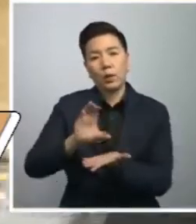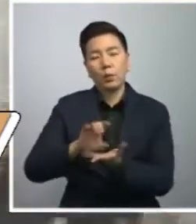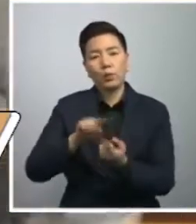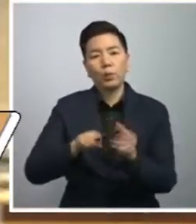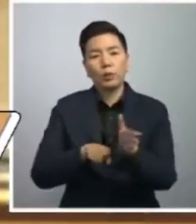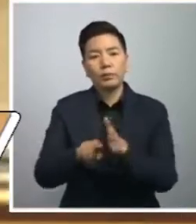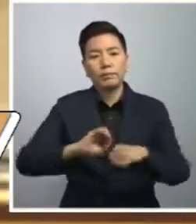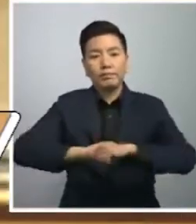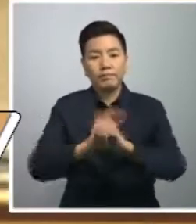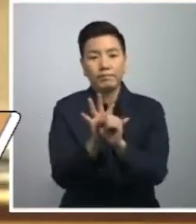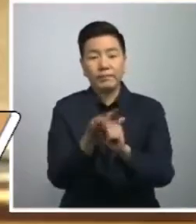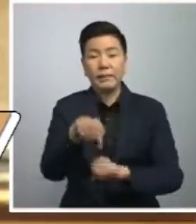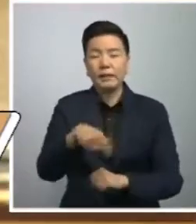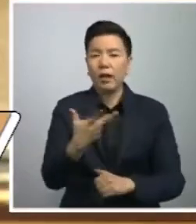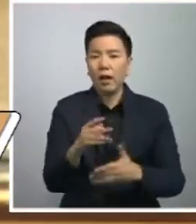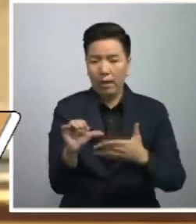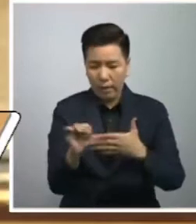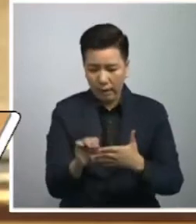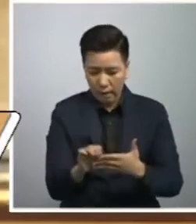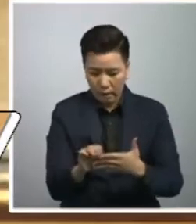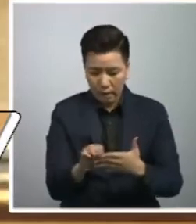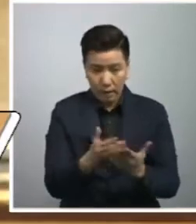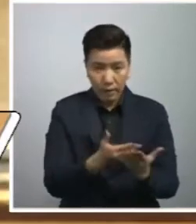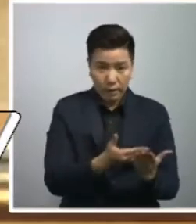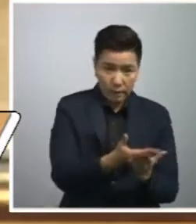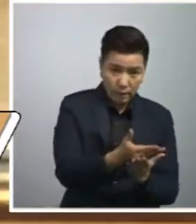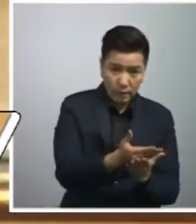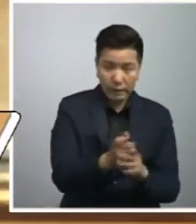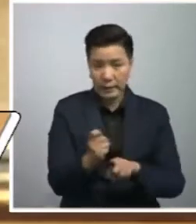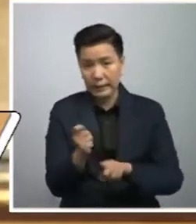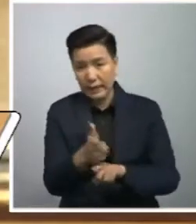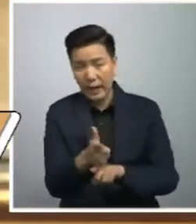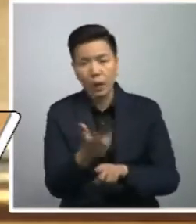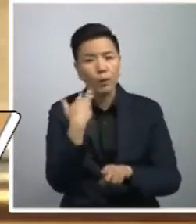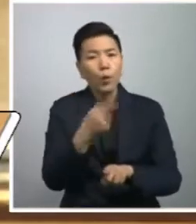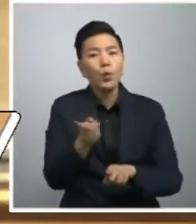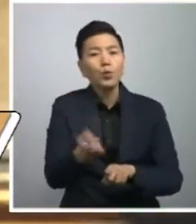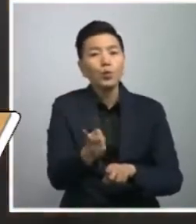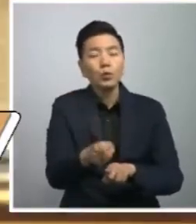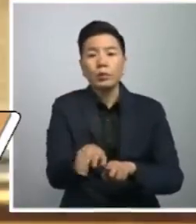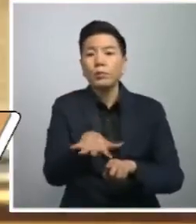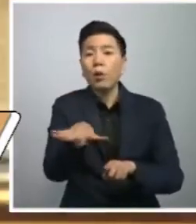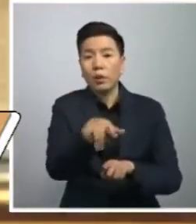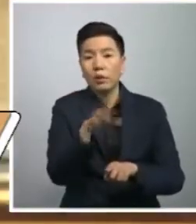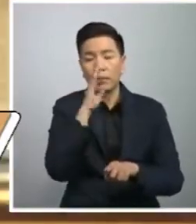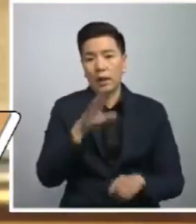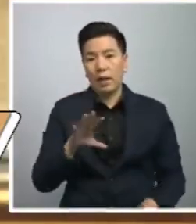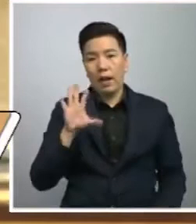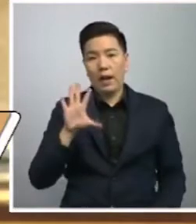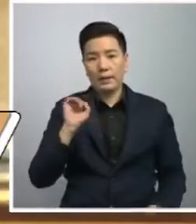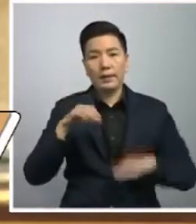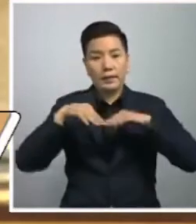ดพอเขาไปแก้ระเบียบจัดซื้อจัดจ้างเนี่ยระเบียบจัดซื้อจัดจ้างปกติเนี่ยถ้าเกิน 500,000